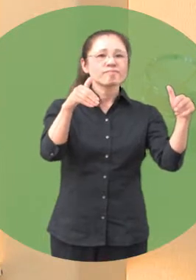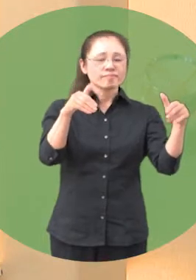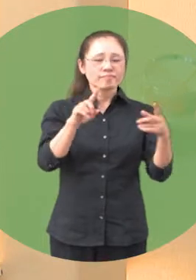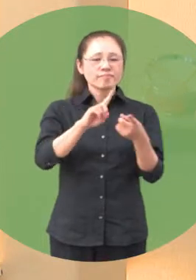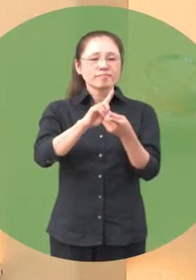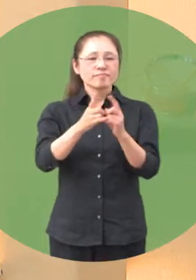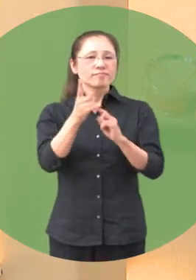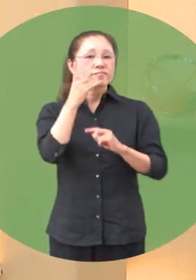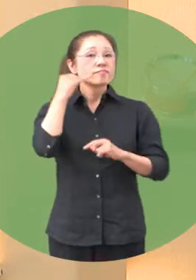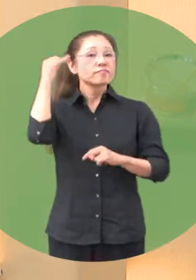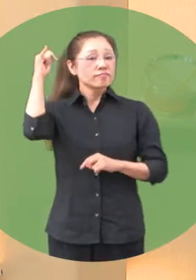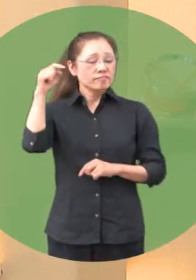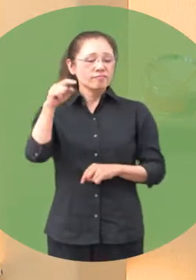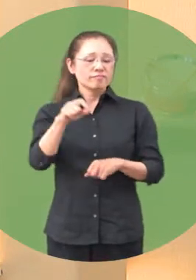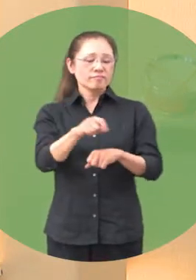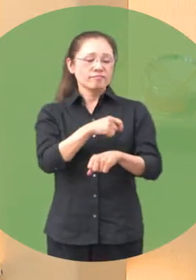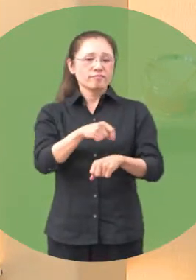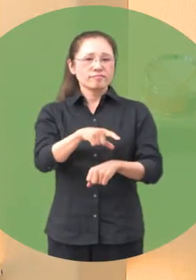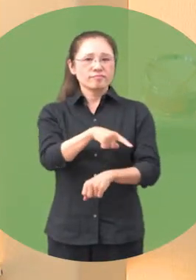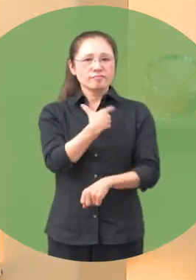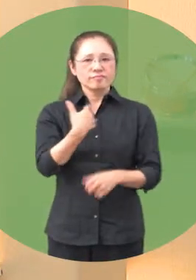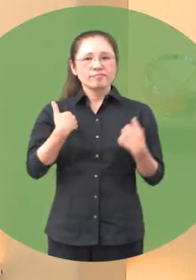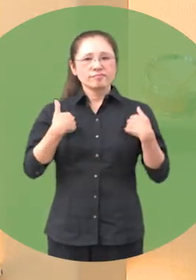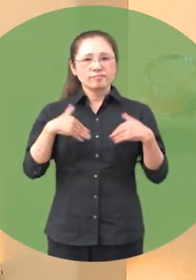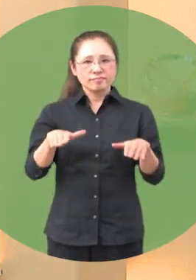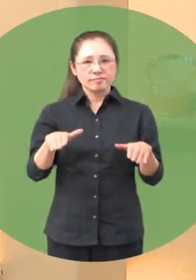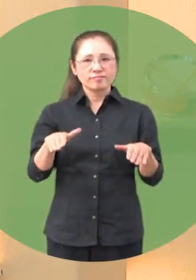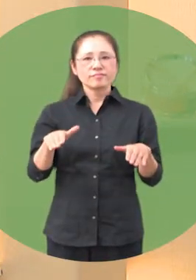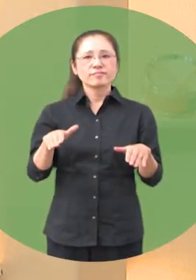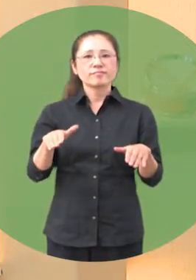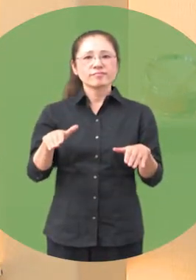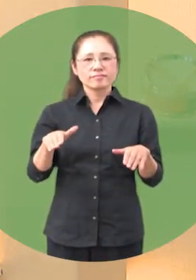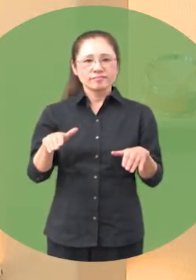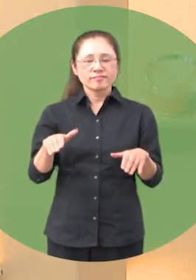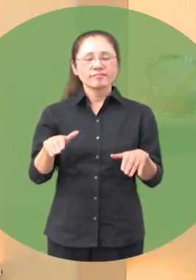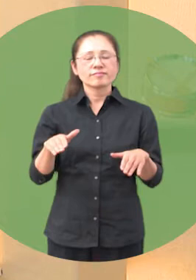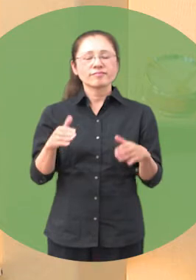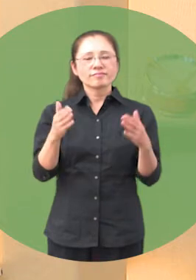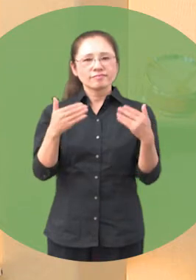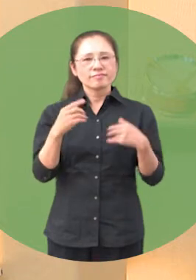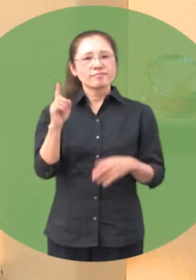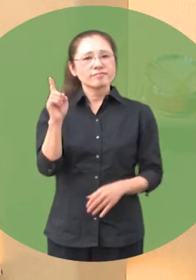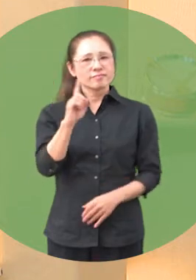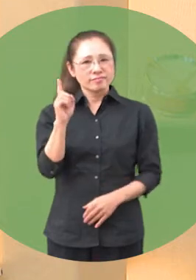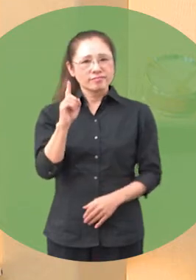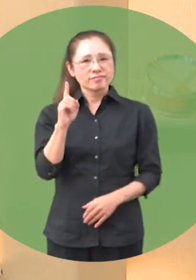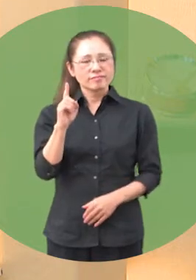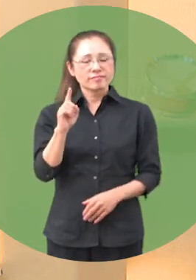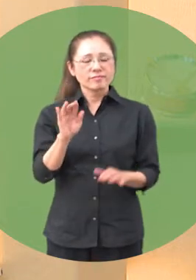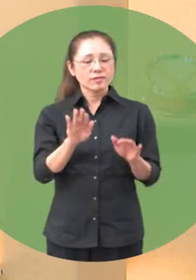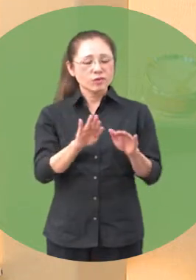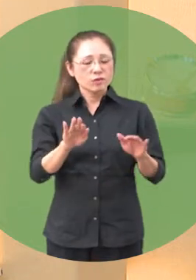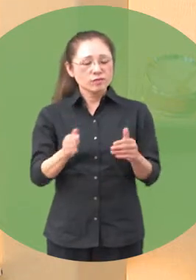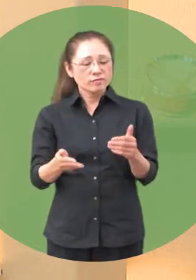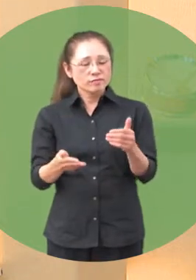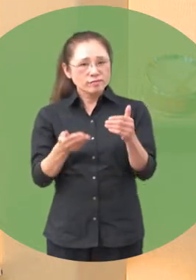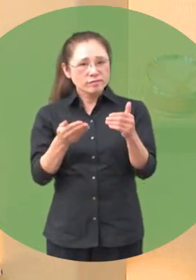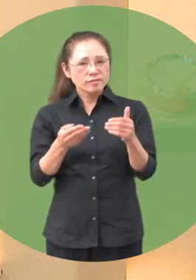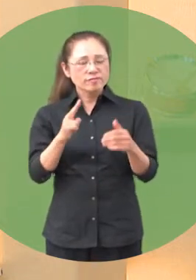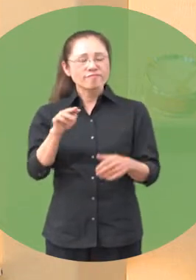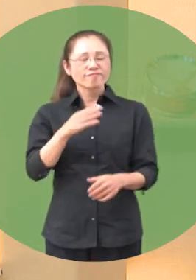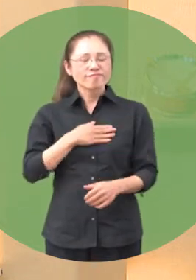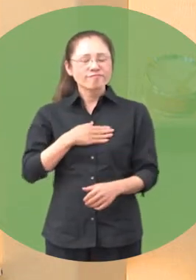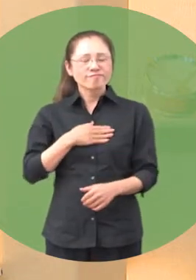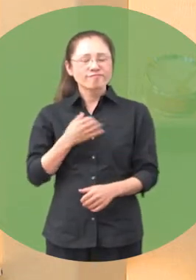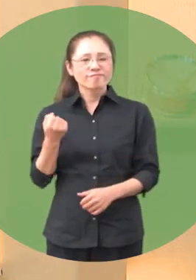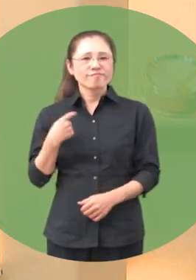親になるために特別な資格は必要ありません。欠かせないのは子どもの養育への理解と熱